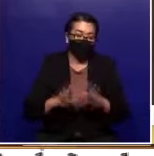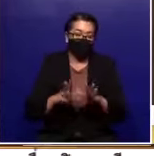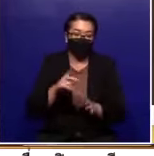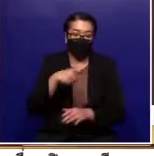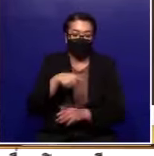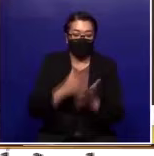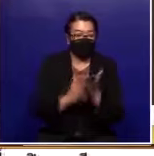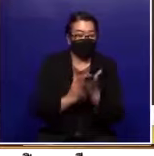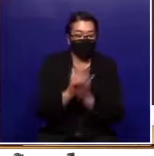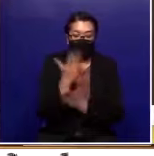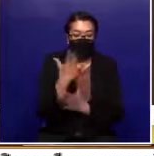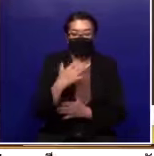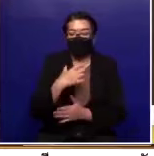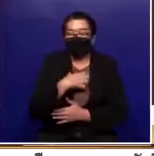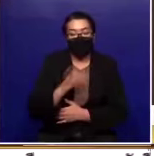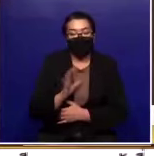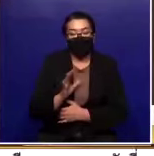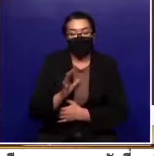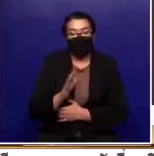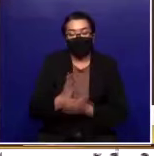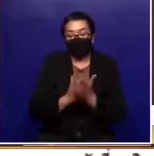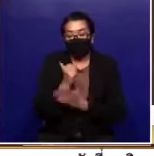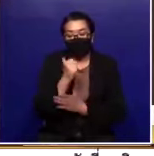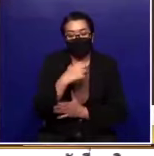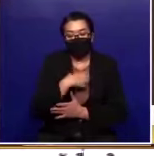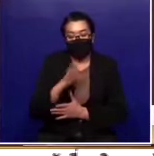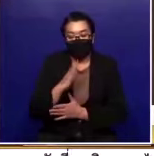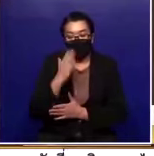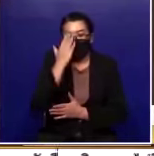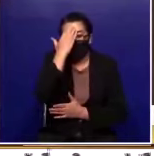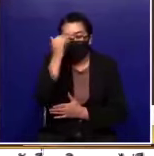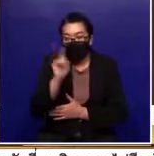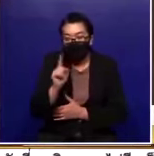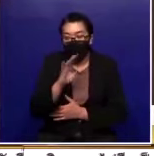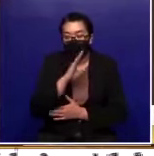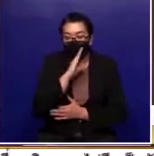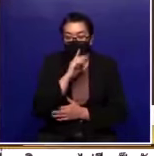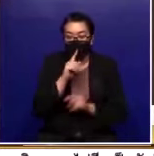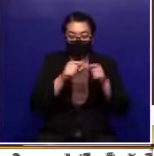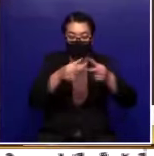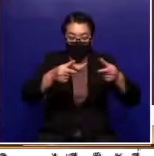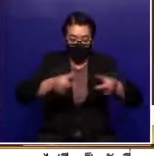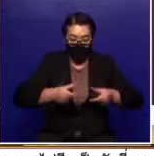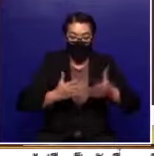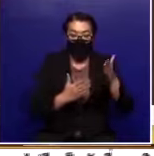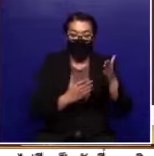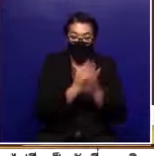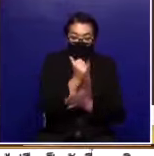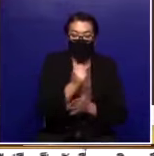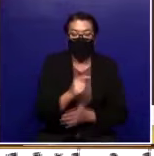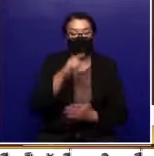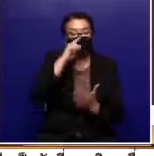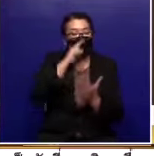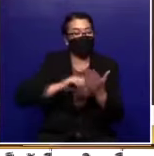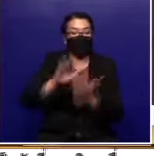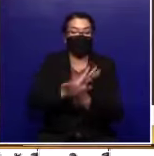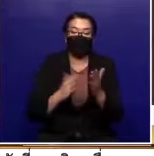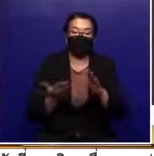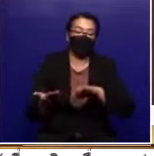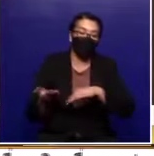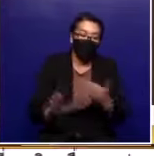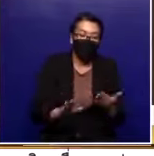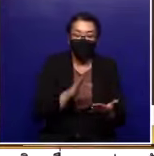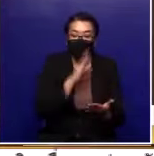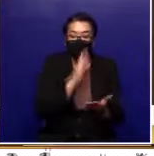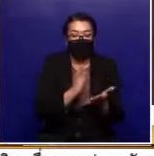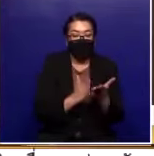นี้ผมย้ำกลับไปตอนแรกเลยครับว่า1ถ้าผ่านไปแล้วเจ๊งทั้งประเทศกับถ้าไม่ผ่าน แล้วยังพ